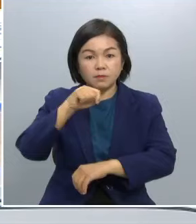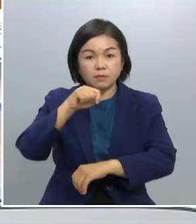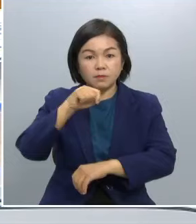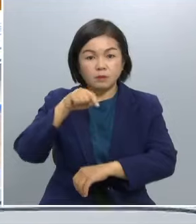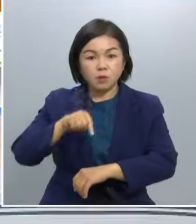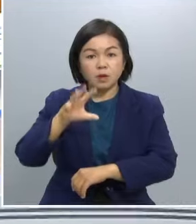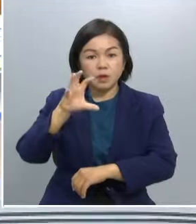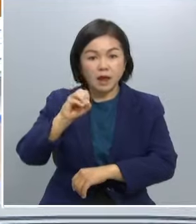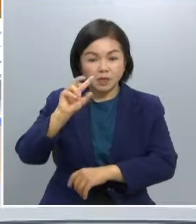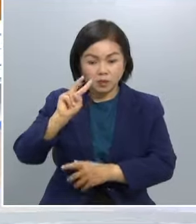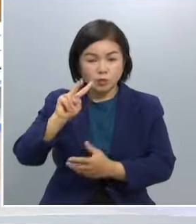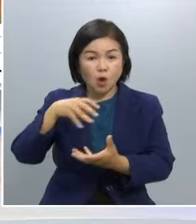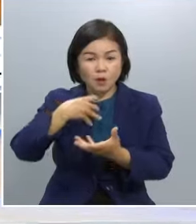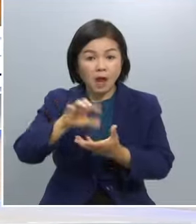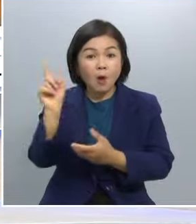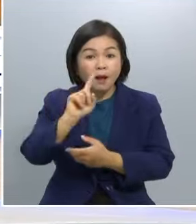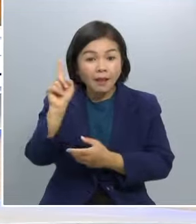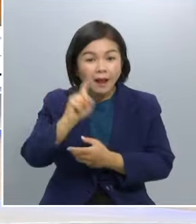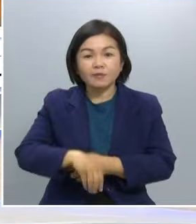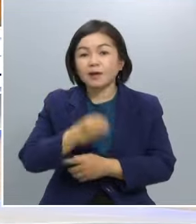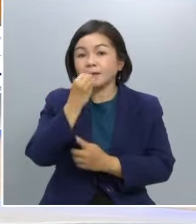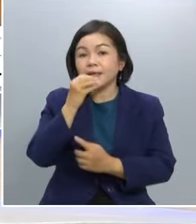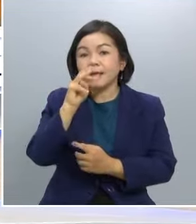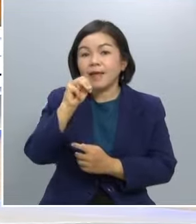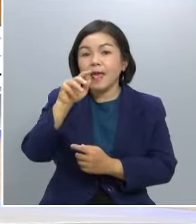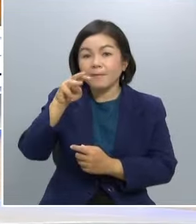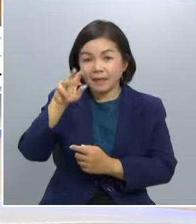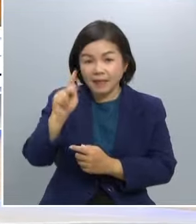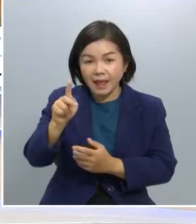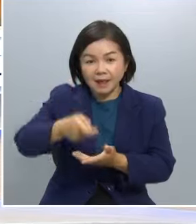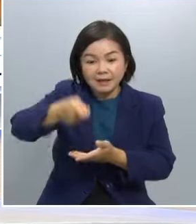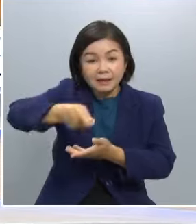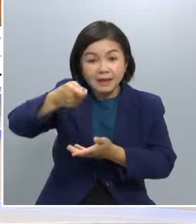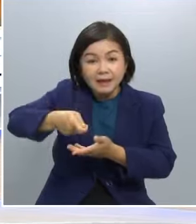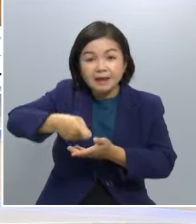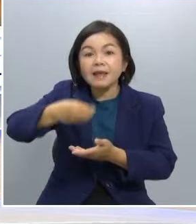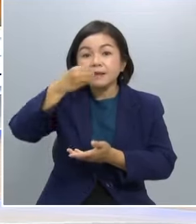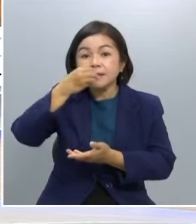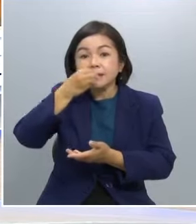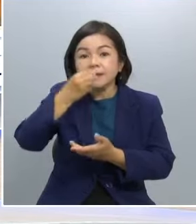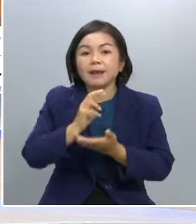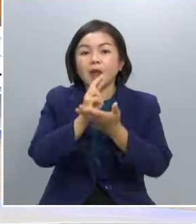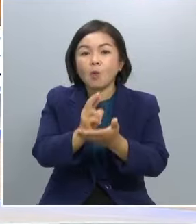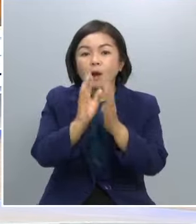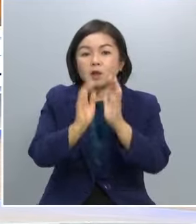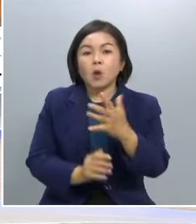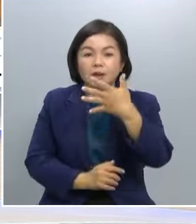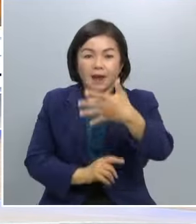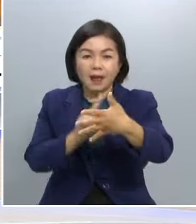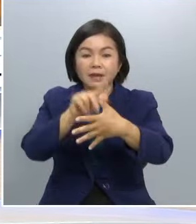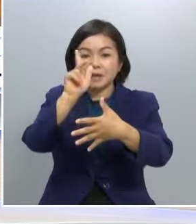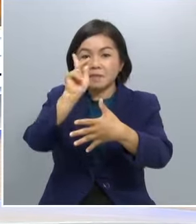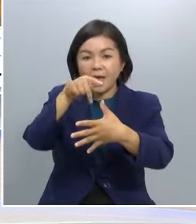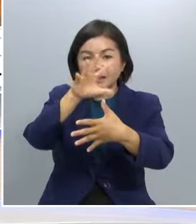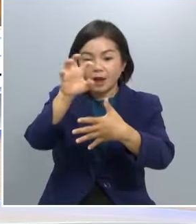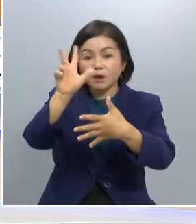ทีตูน MKค่ะฝากเวาเชอร์มาให้คุณผู้ชมแฟนๆรายการเรื่องเล่าเสาร์อาทิตย์ 5รางวัลรางวัลละ 1,500บาท